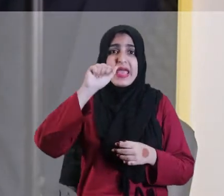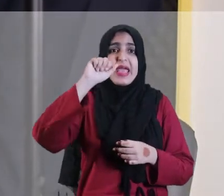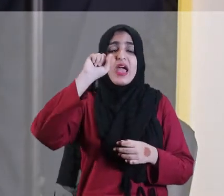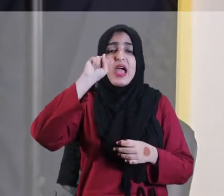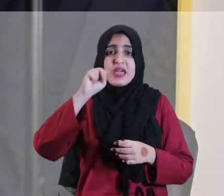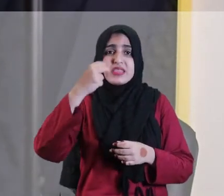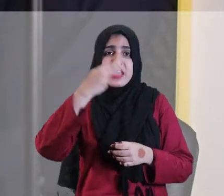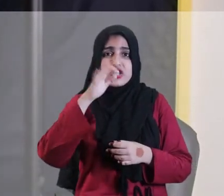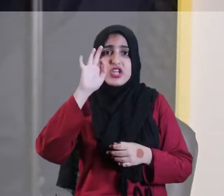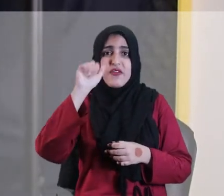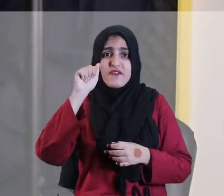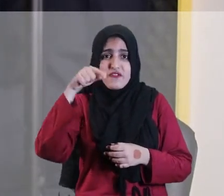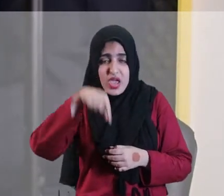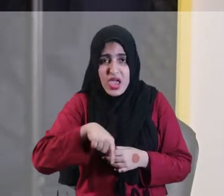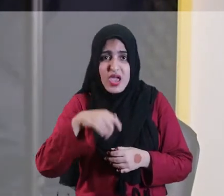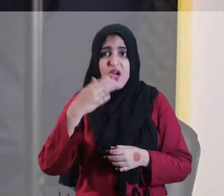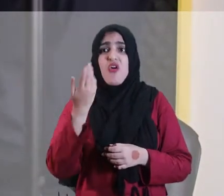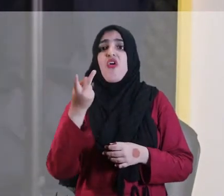सीरीज